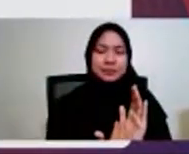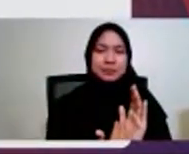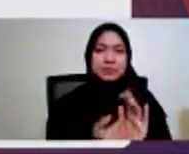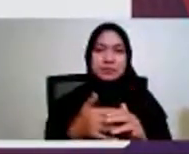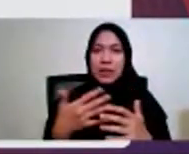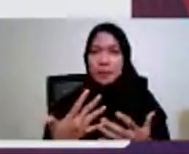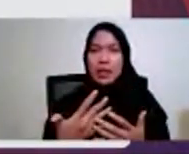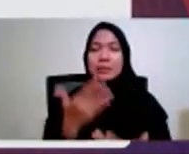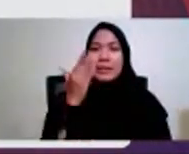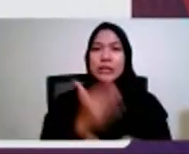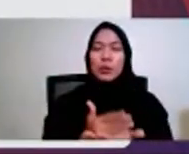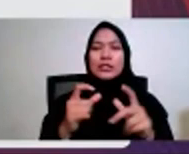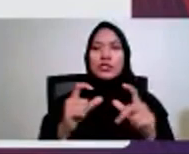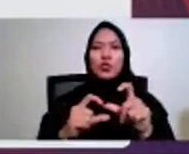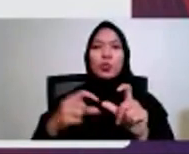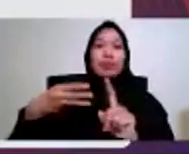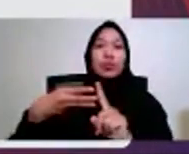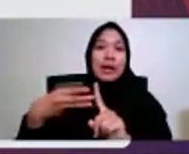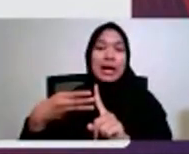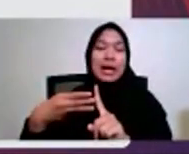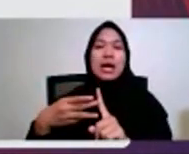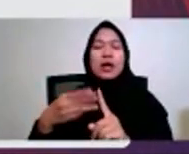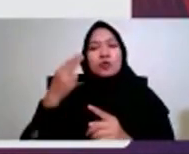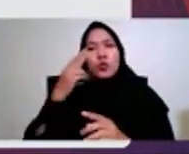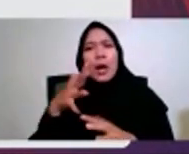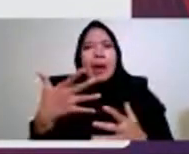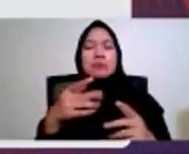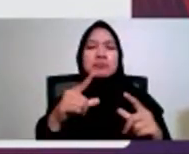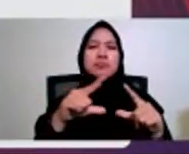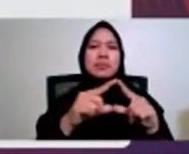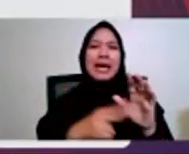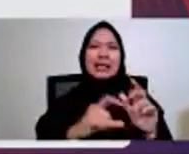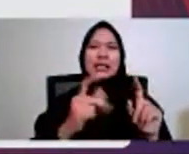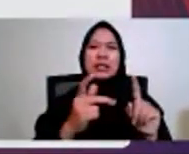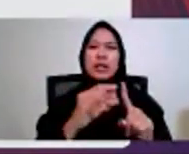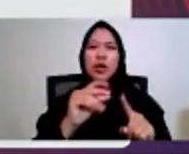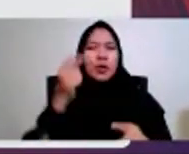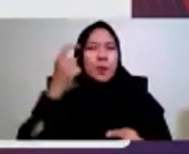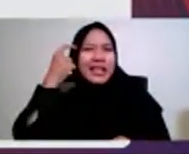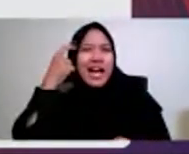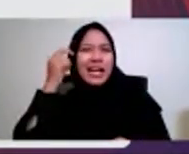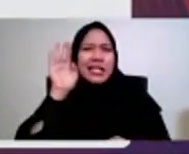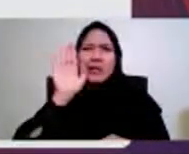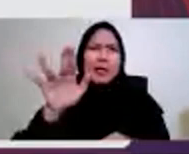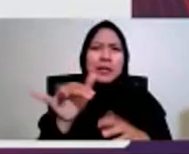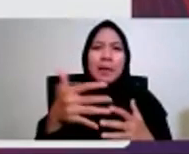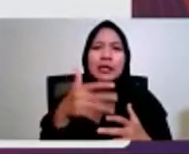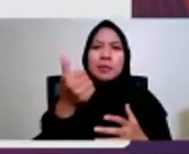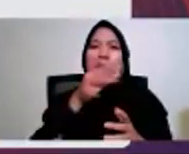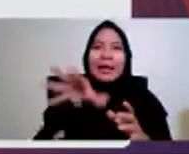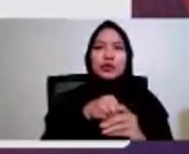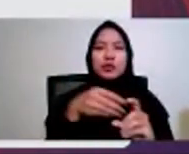adalah penentuan sub bunga untuk menggelar perkiraan inflasi ke depan agar masuk target seperti